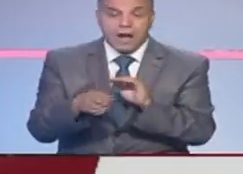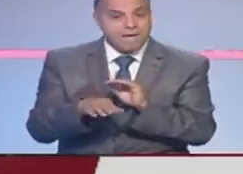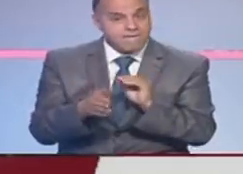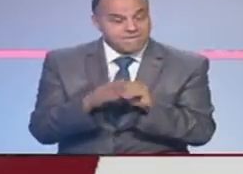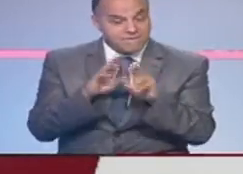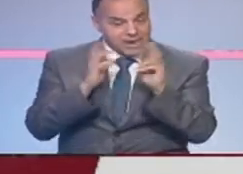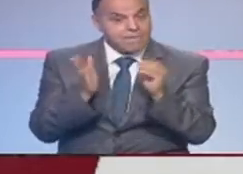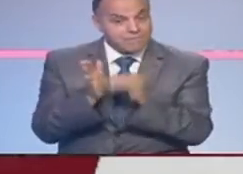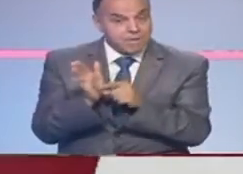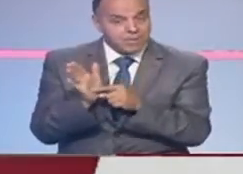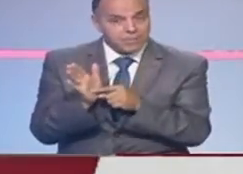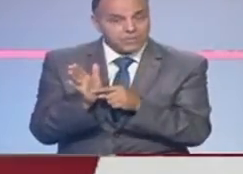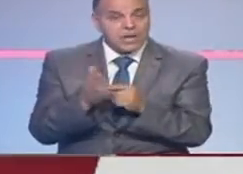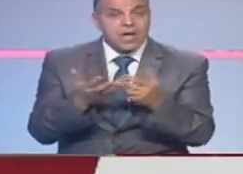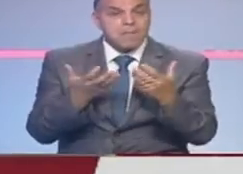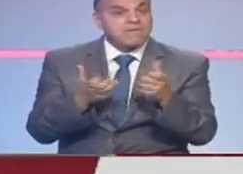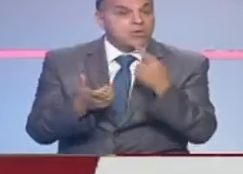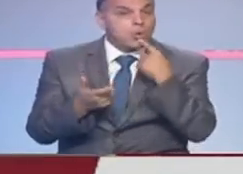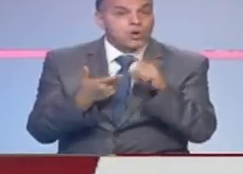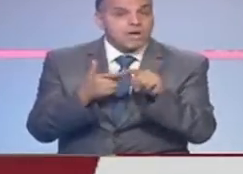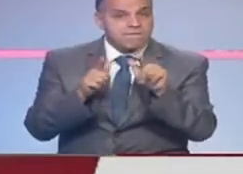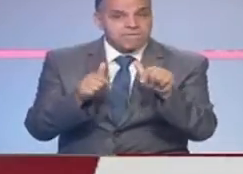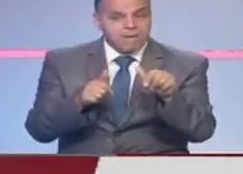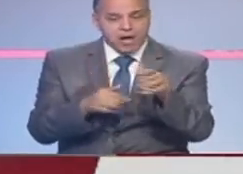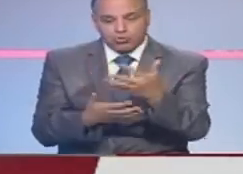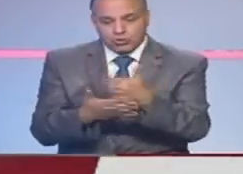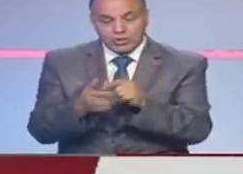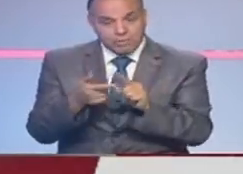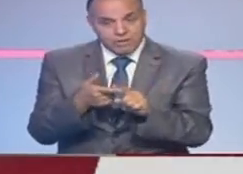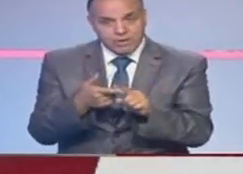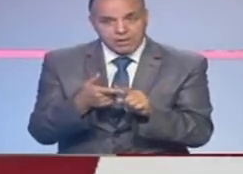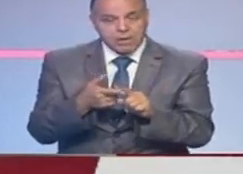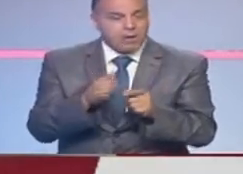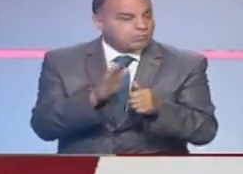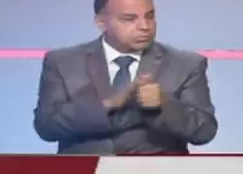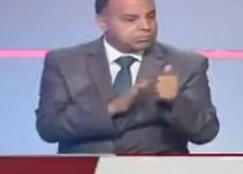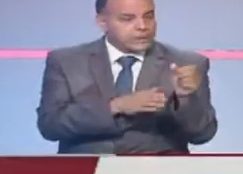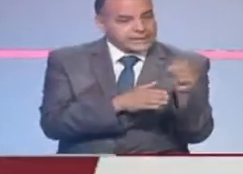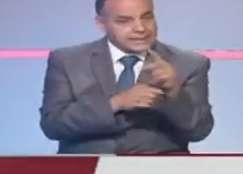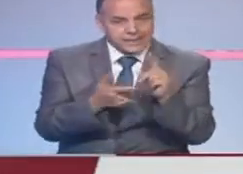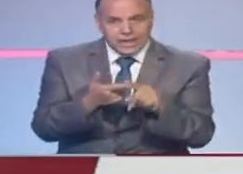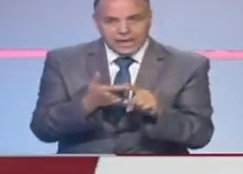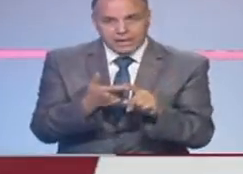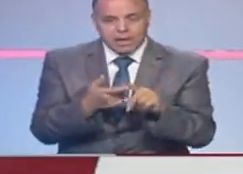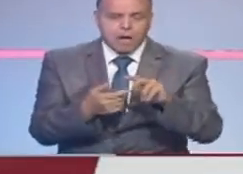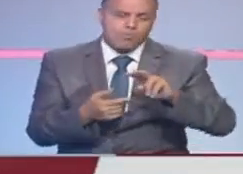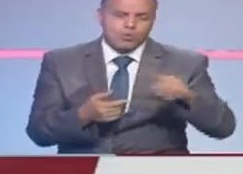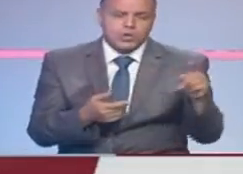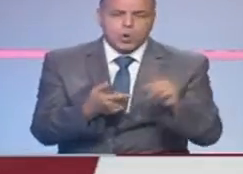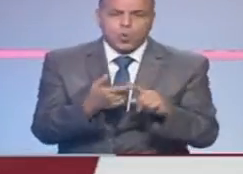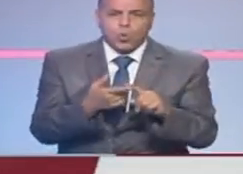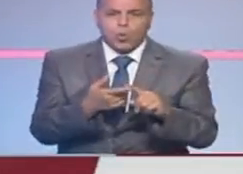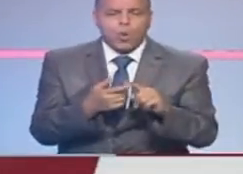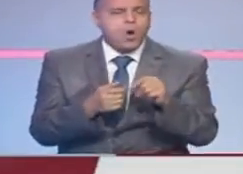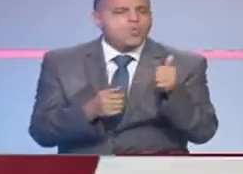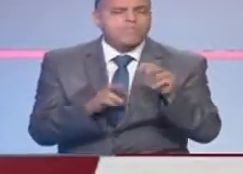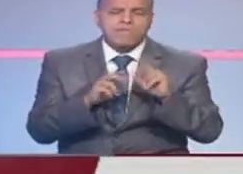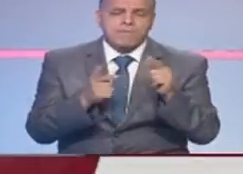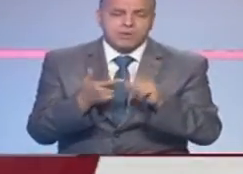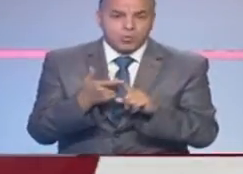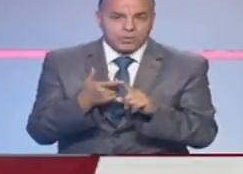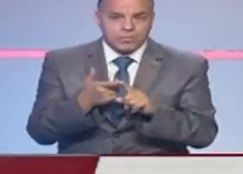في العالم بفضل ما يتوفر بالجزيره من مميزات سياحيه متنوعه ومتفرده